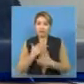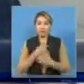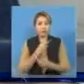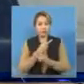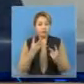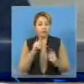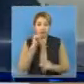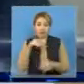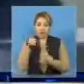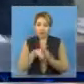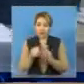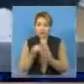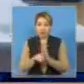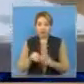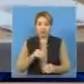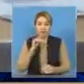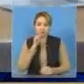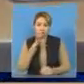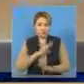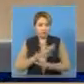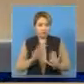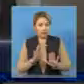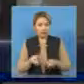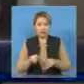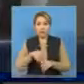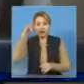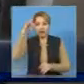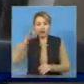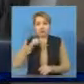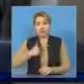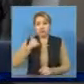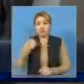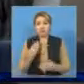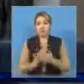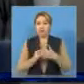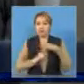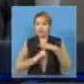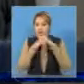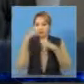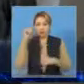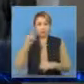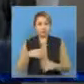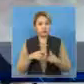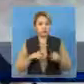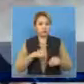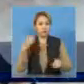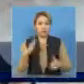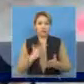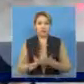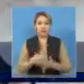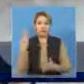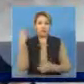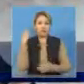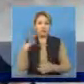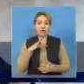Көрдіңіз, ердің ісіне араласқаны еркек болайын деген емес. Ол қазақ қыздарының қайтпас қайсар мінезінің көрінісі. Десек те олардың мойнына